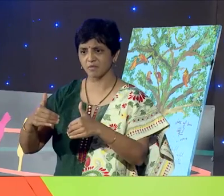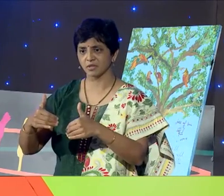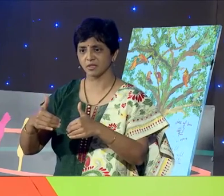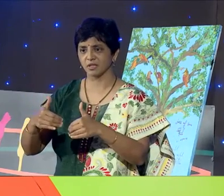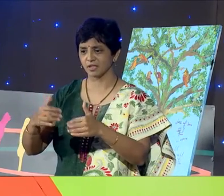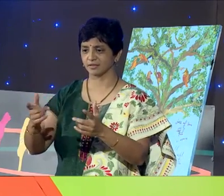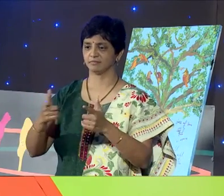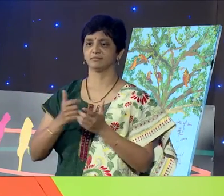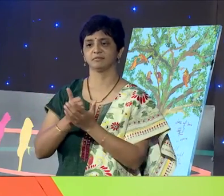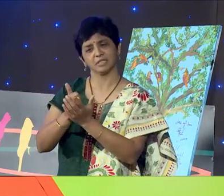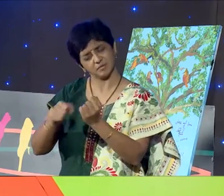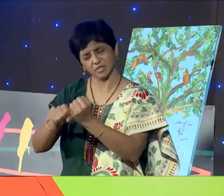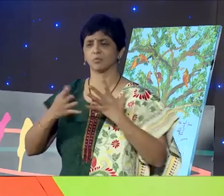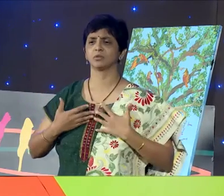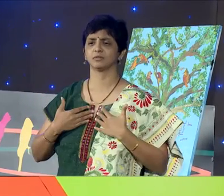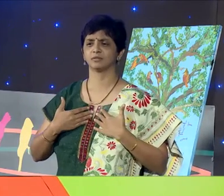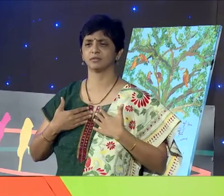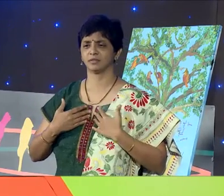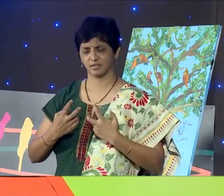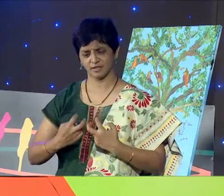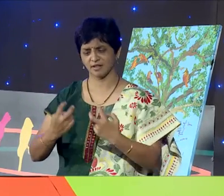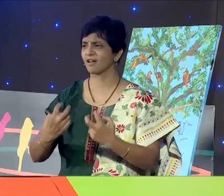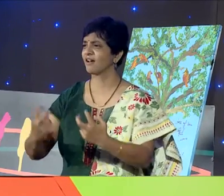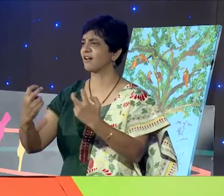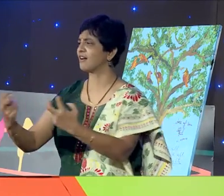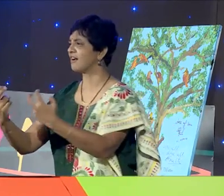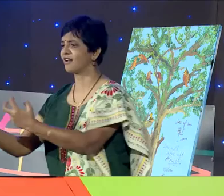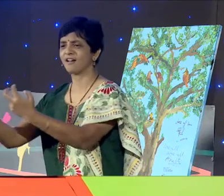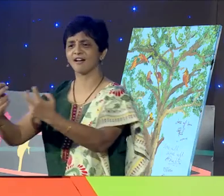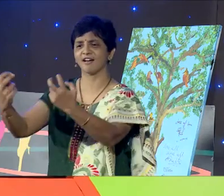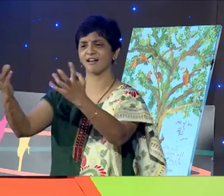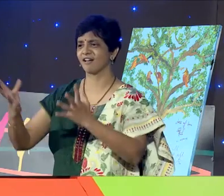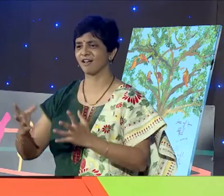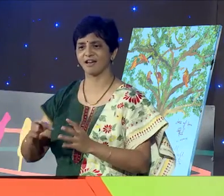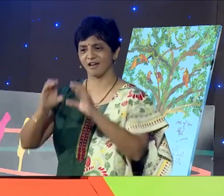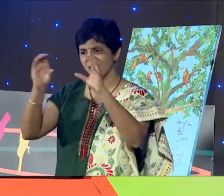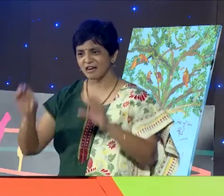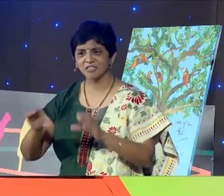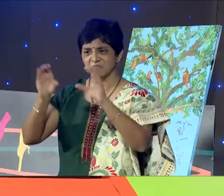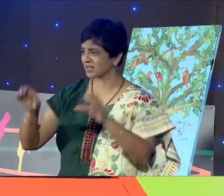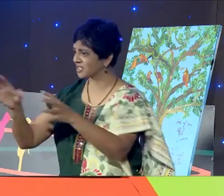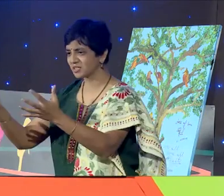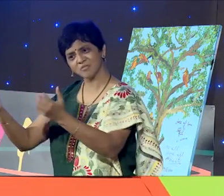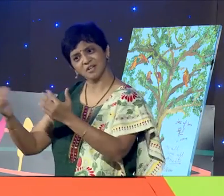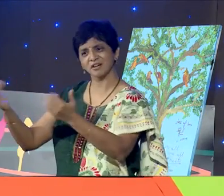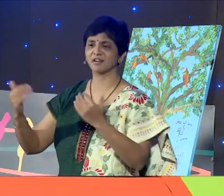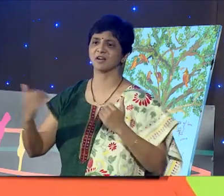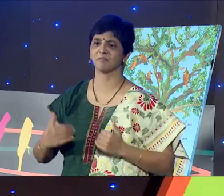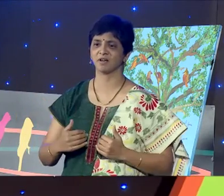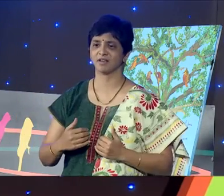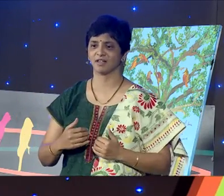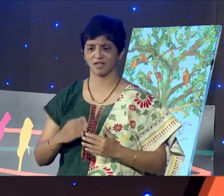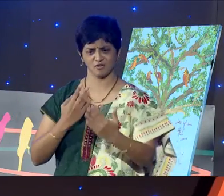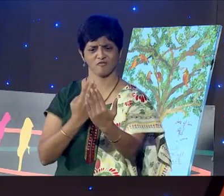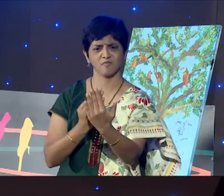इन 15-17 सालों के सफ़र में उन्हीं लोगों ने हजारों की संख्या में नए कस्टमर मुझे ला के दिए। लेकिन